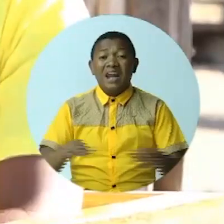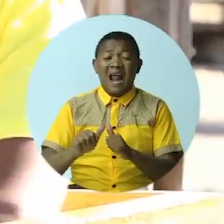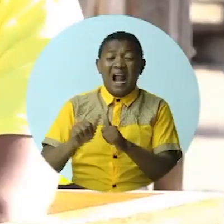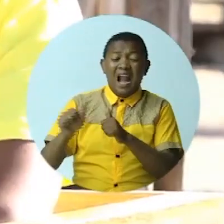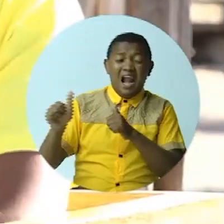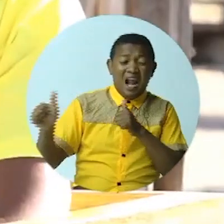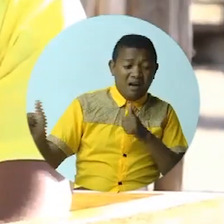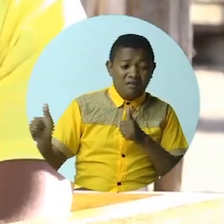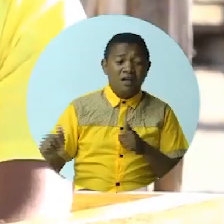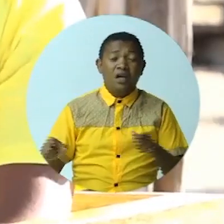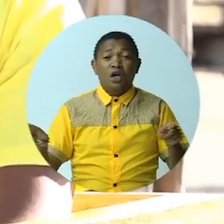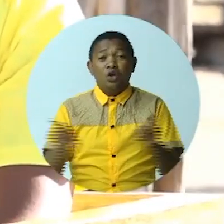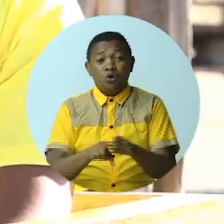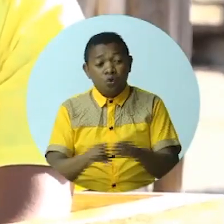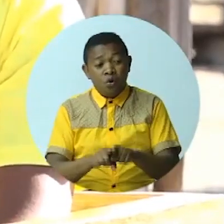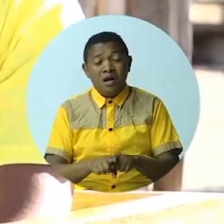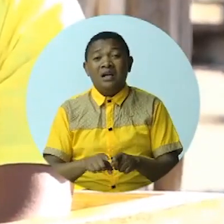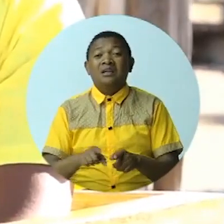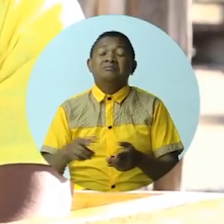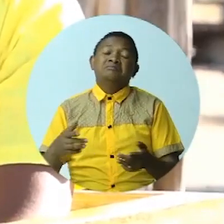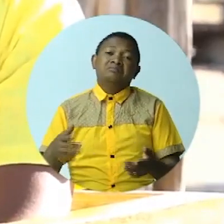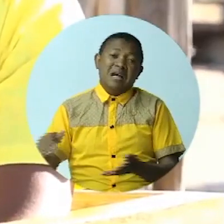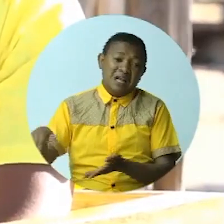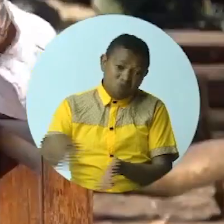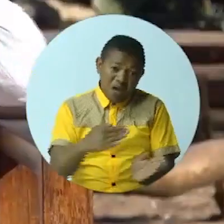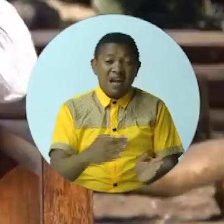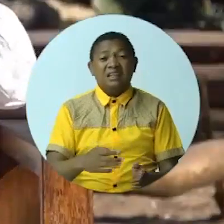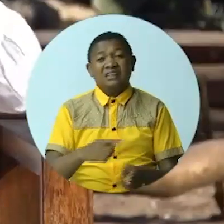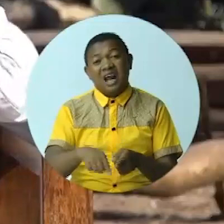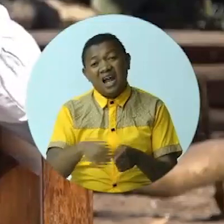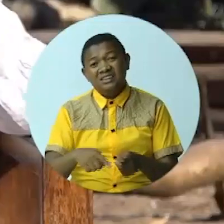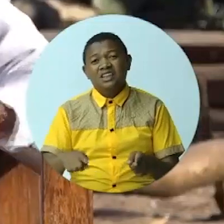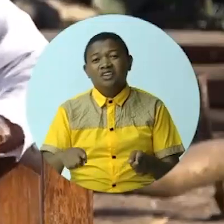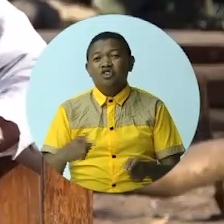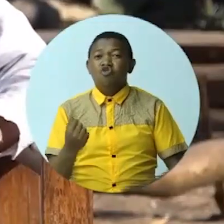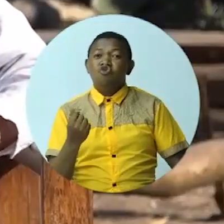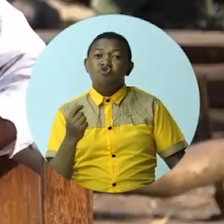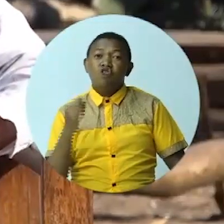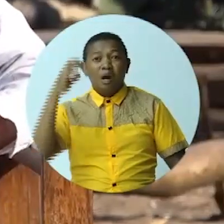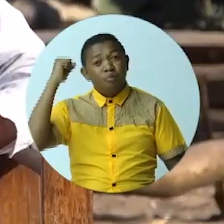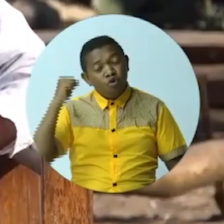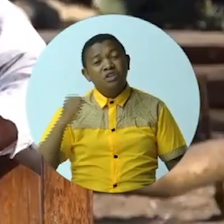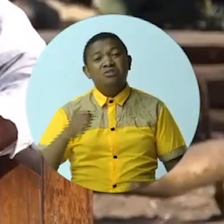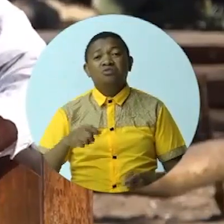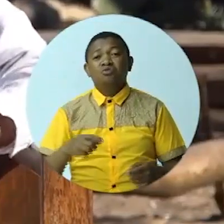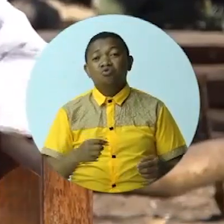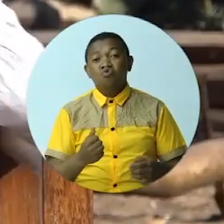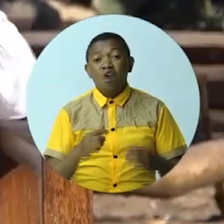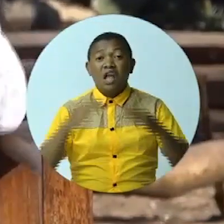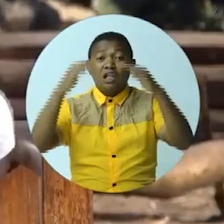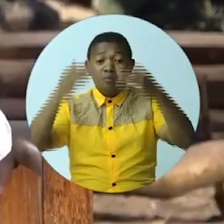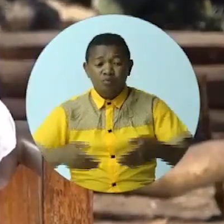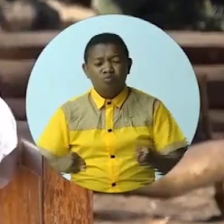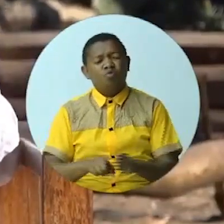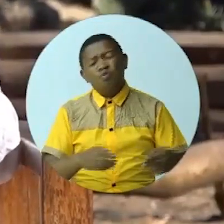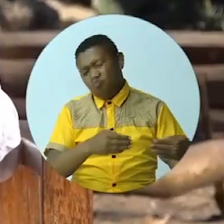no aratsy ny lalana dia mitombo ny fre sy ny fitaterana an'ireny vokatra rehetrarehetra ireny a dia vao